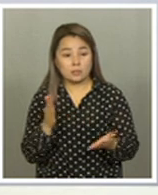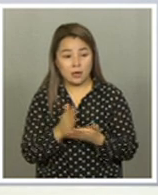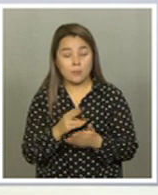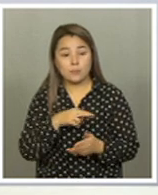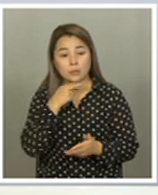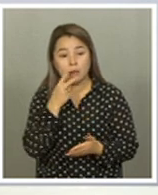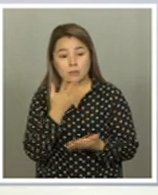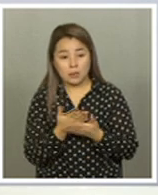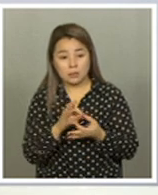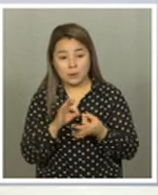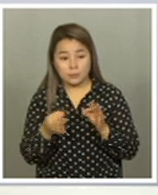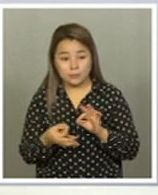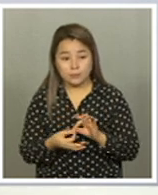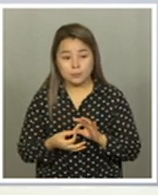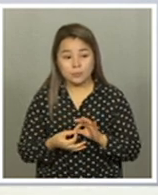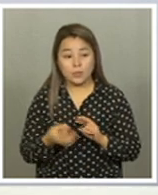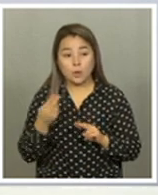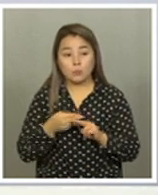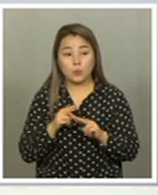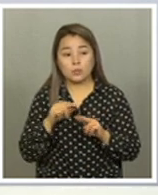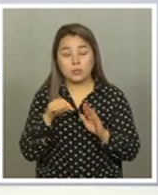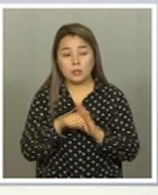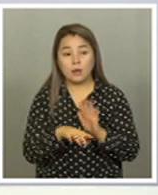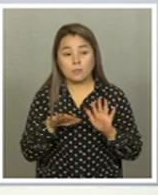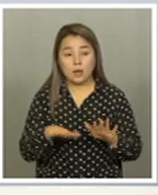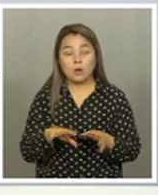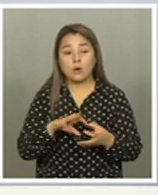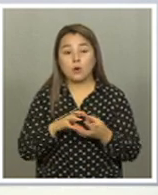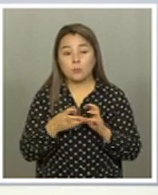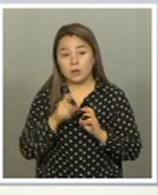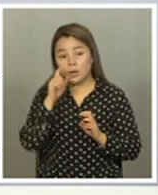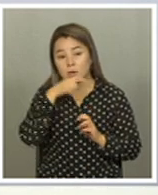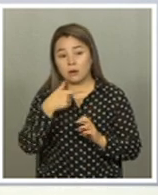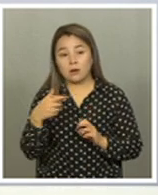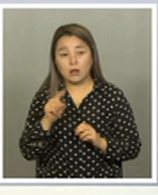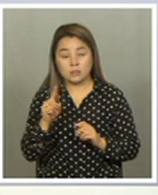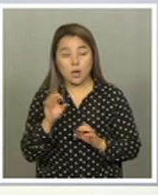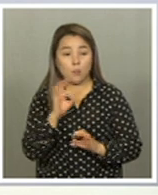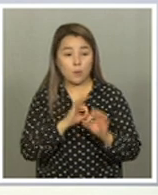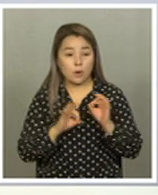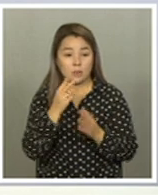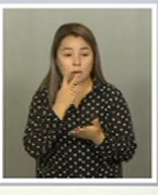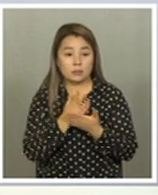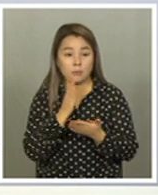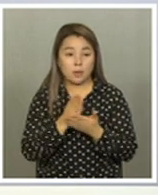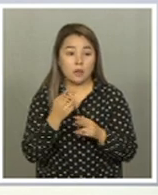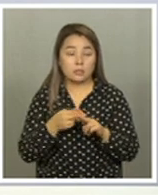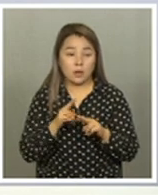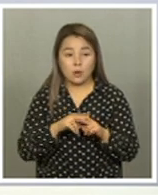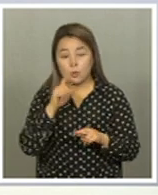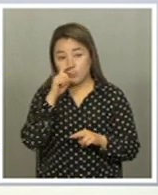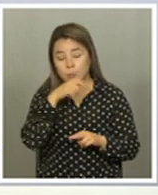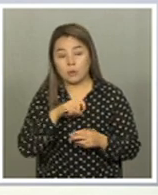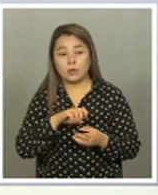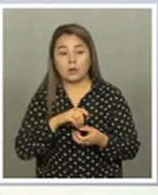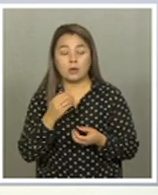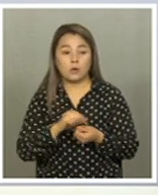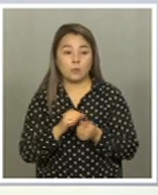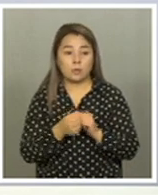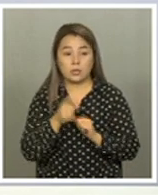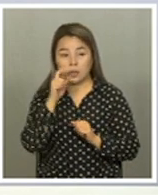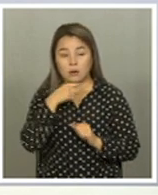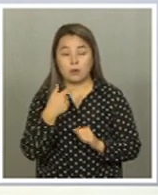аударсаңыздар, бұл жерде көмір қышқыл газының молекуласы берілген. Яғни көмір қышқыл газының молекуласы